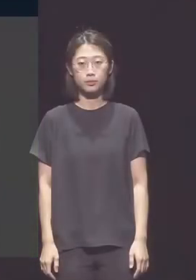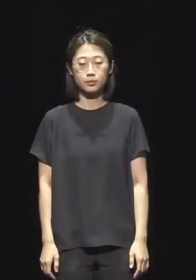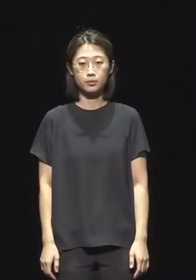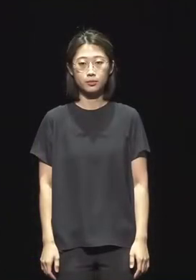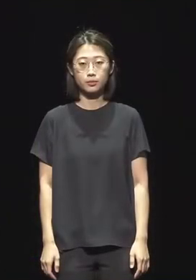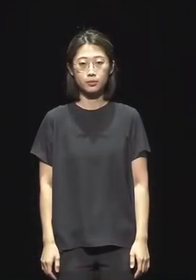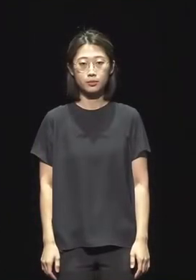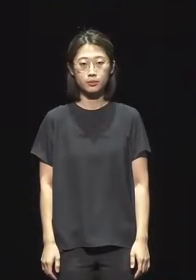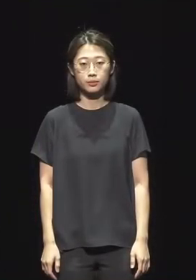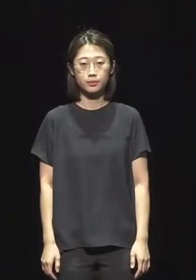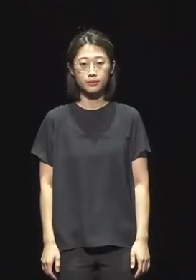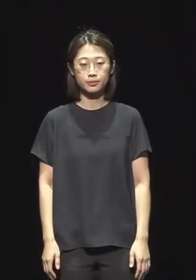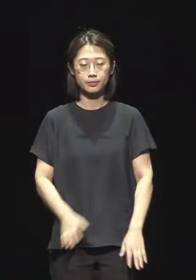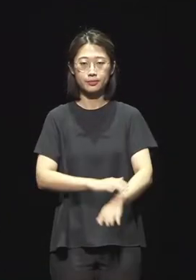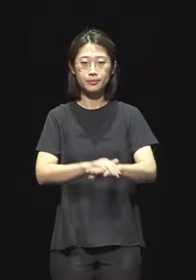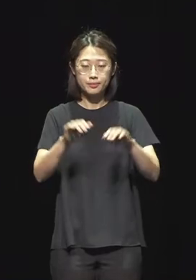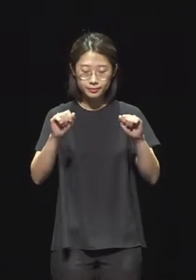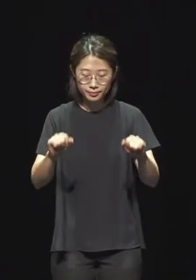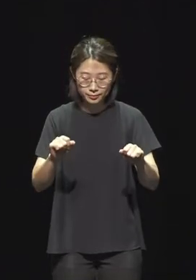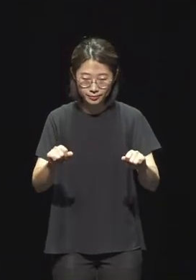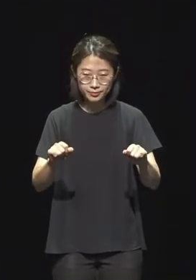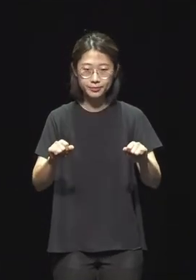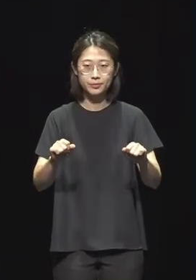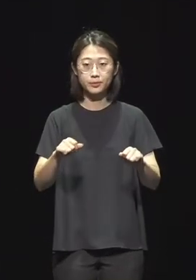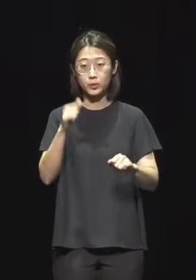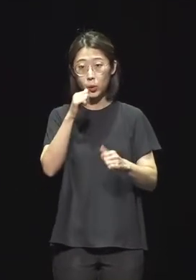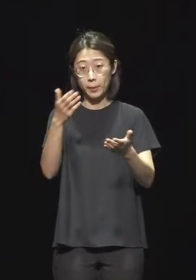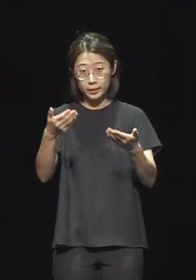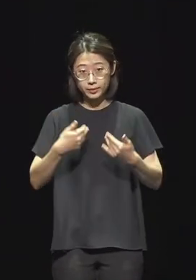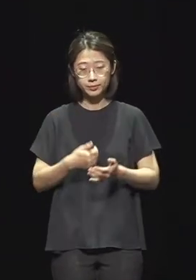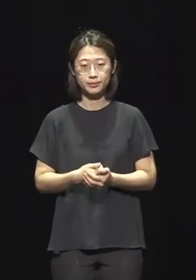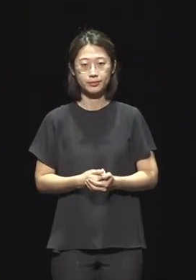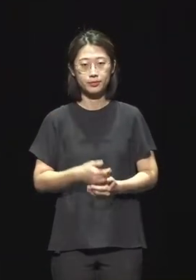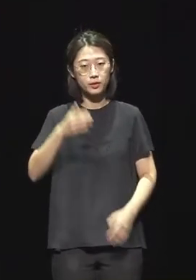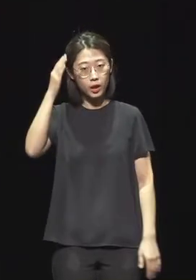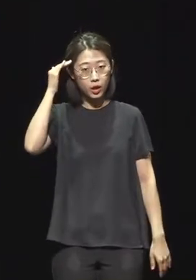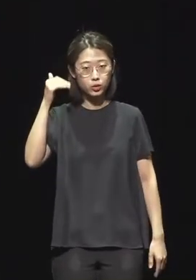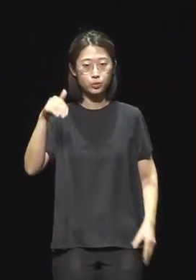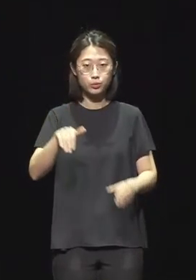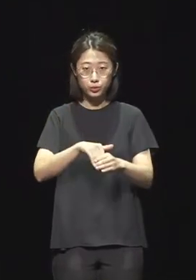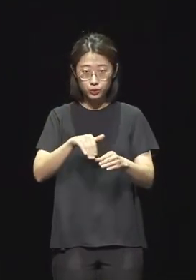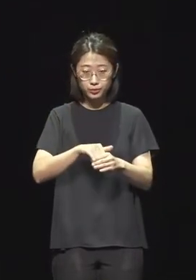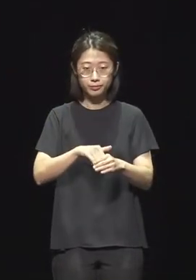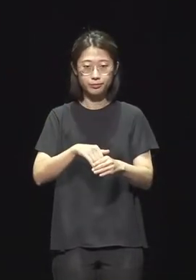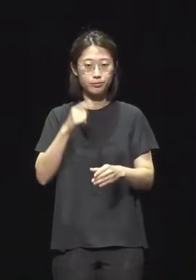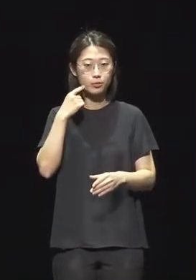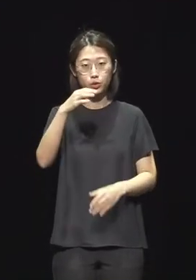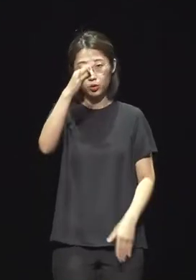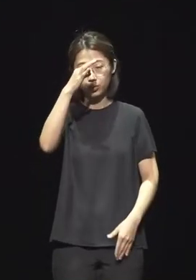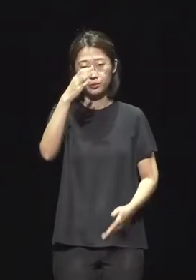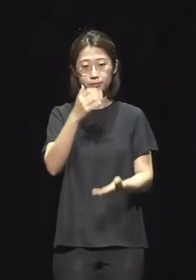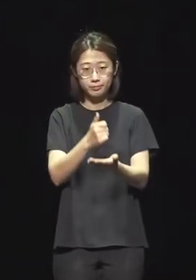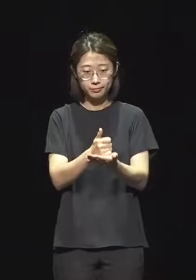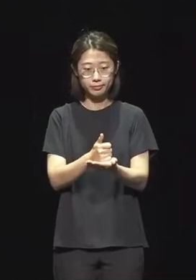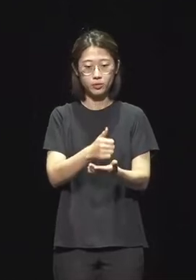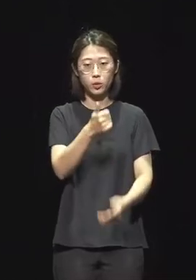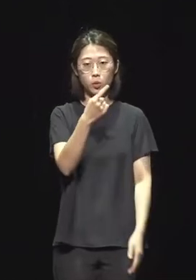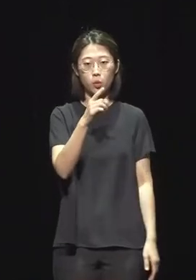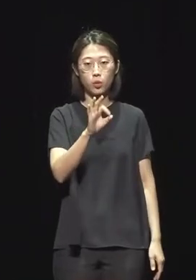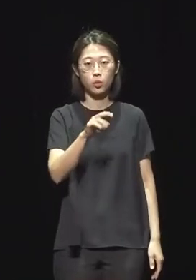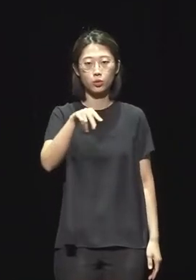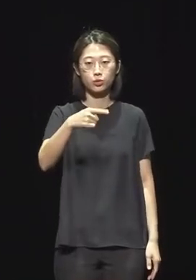네 안녕하세요 방금 소개받은 한국문화예술위원회 공연예술부장 홍승욱입니다